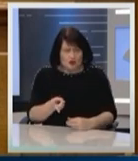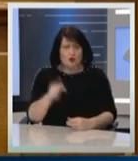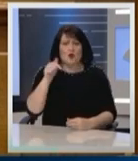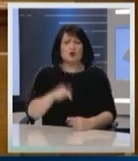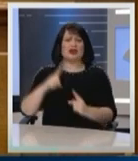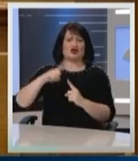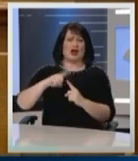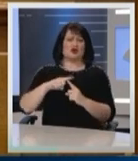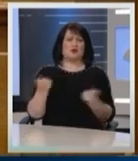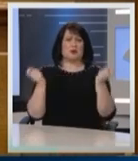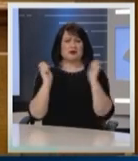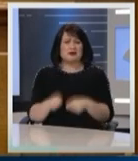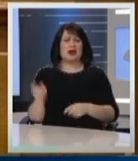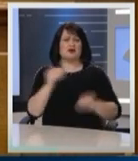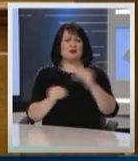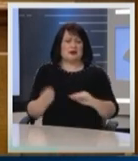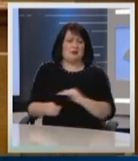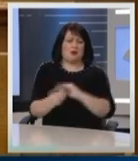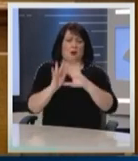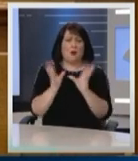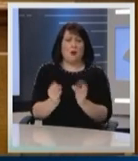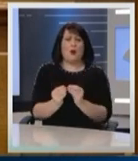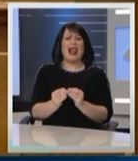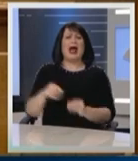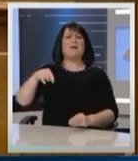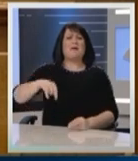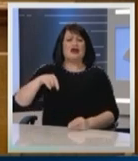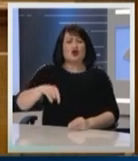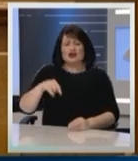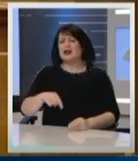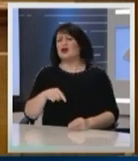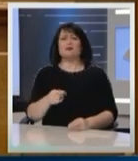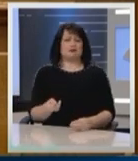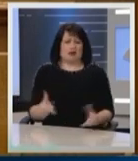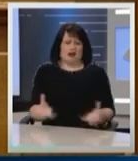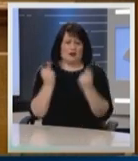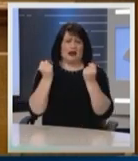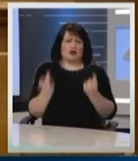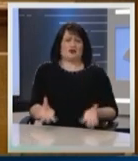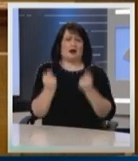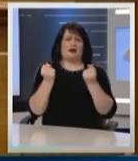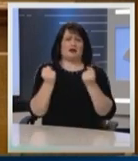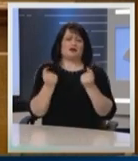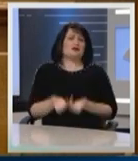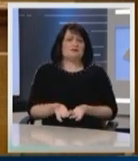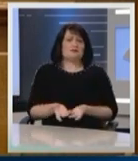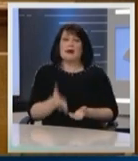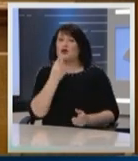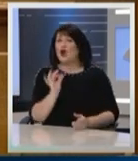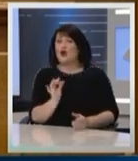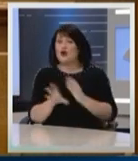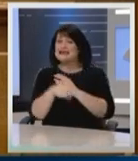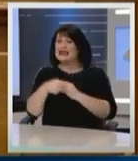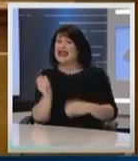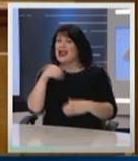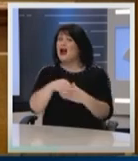τους Τσοχατζόπουλους, θα είχαμε γλιτώσει από όλους. Παπαντονίδες, από όλο τον κόσμο θα είχαμε γλιτώσει. Γιατί δεν το κάνουμε